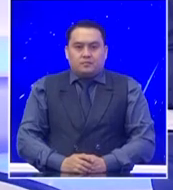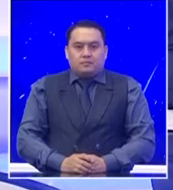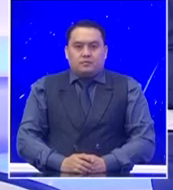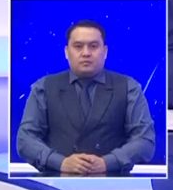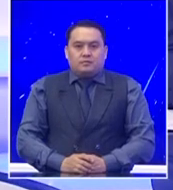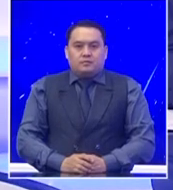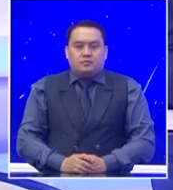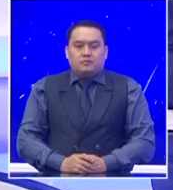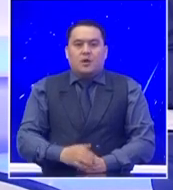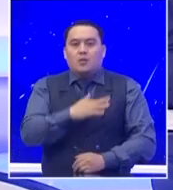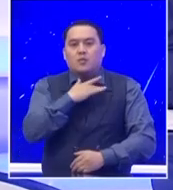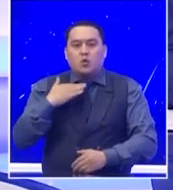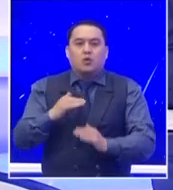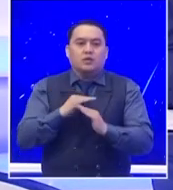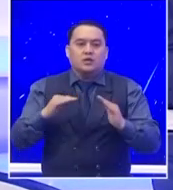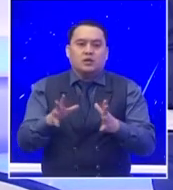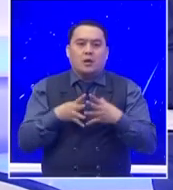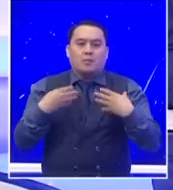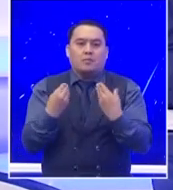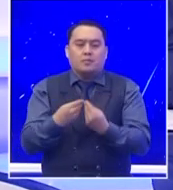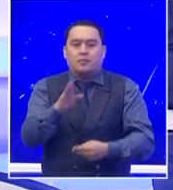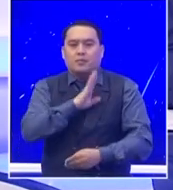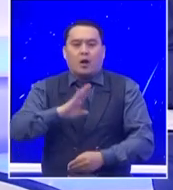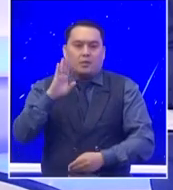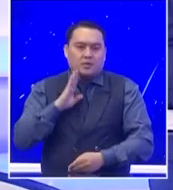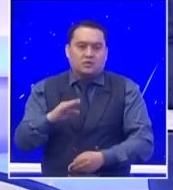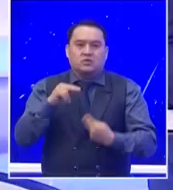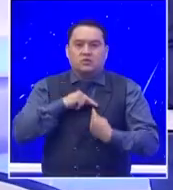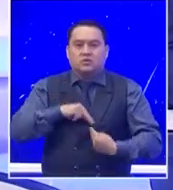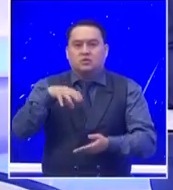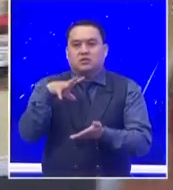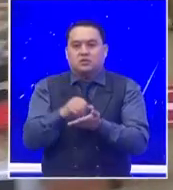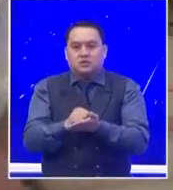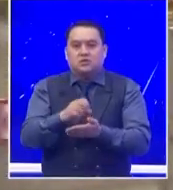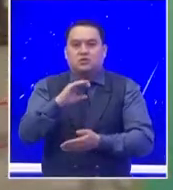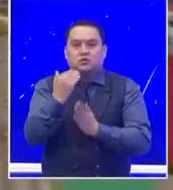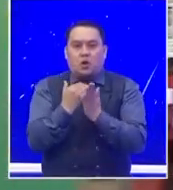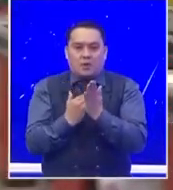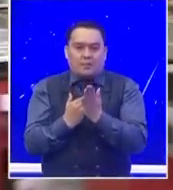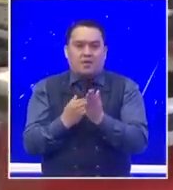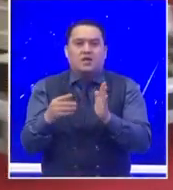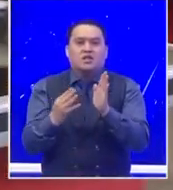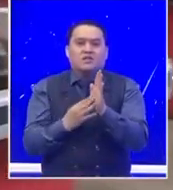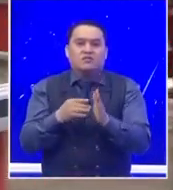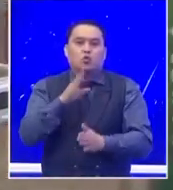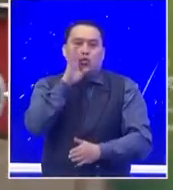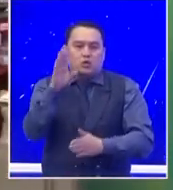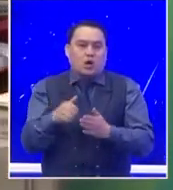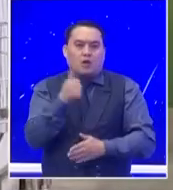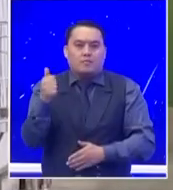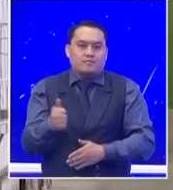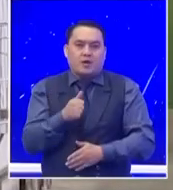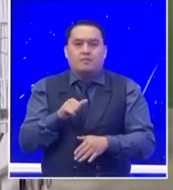Продуктовую корзину многодетных матерей Талдыкургана пополнили сотрудники Центра занятости и социальных программ. С 9 часов утра